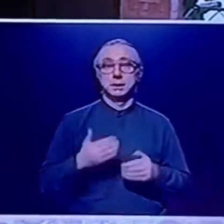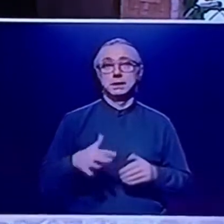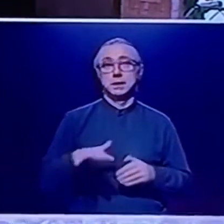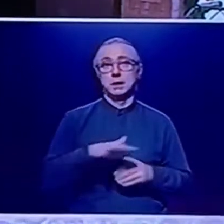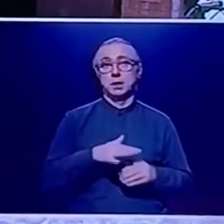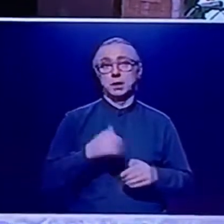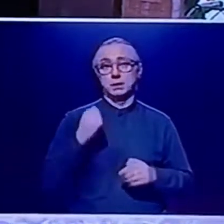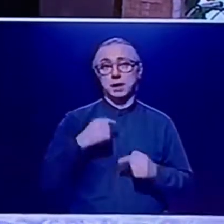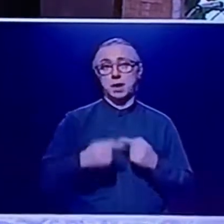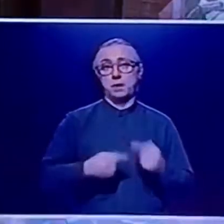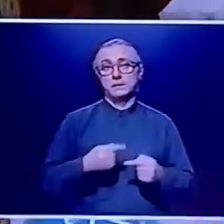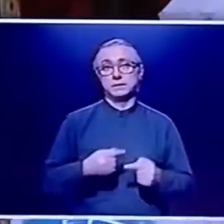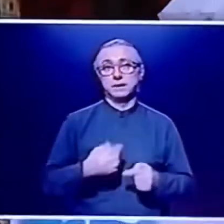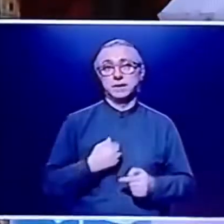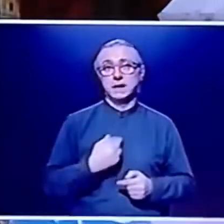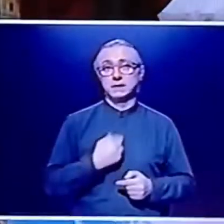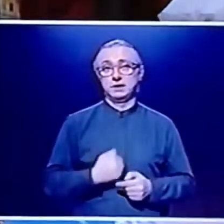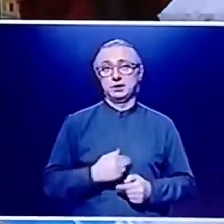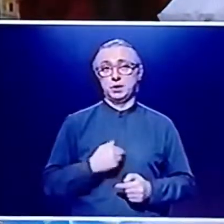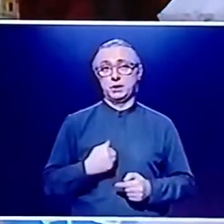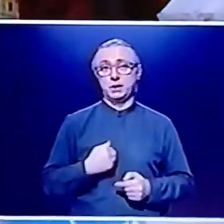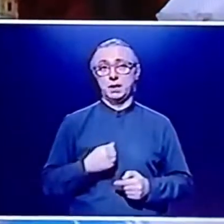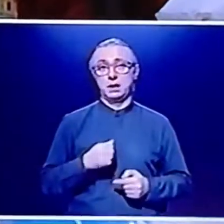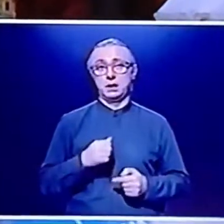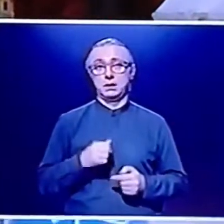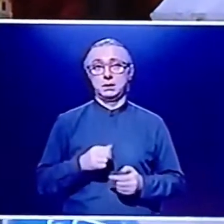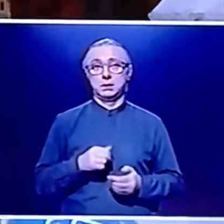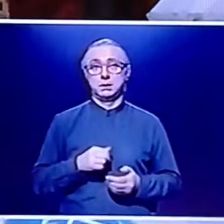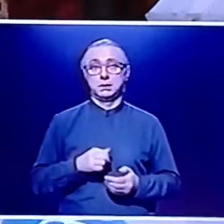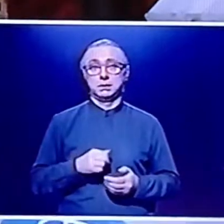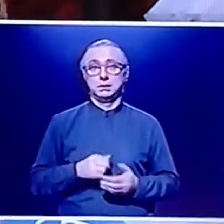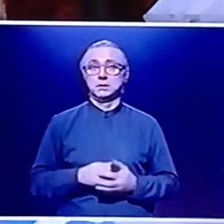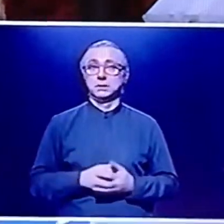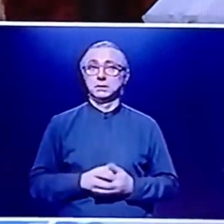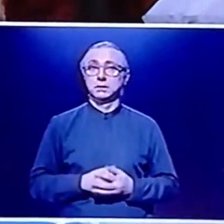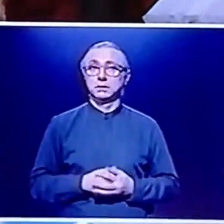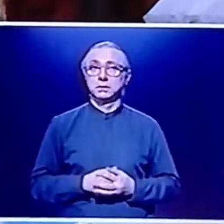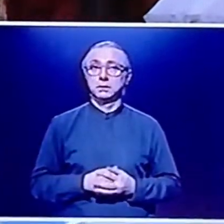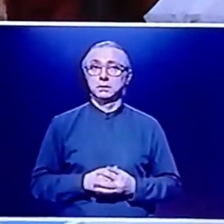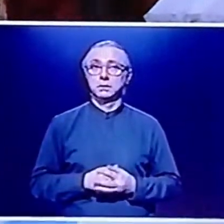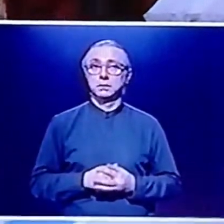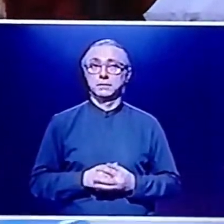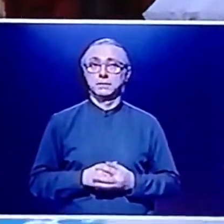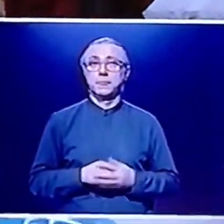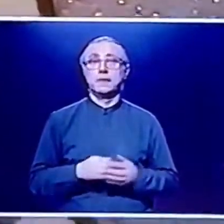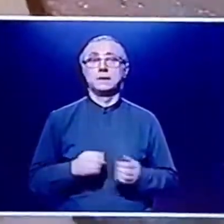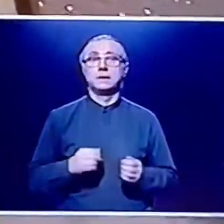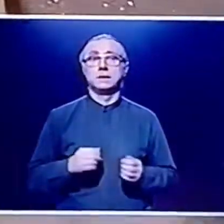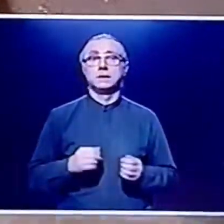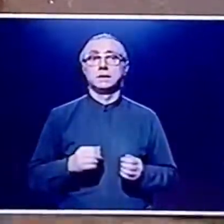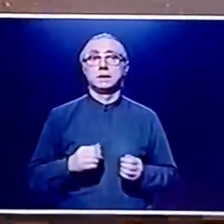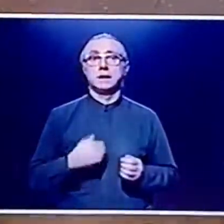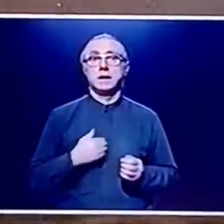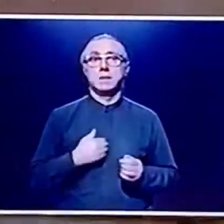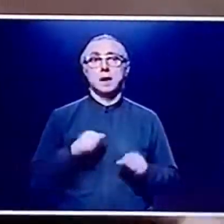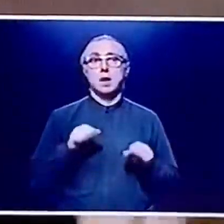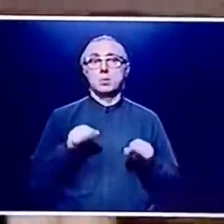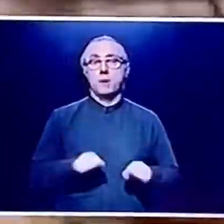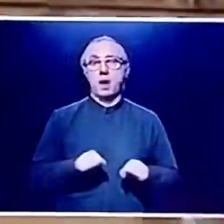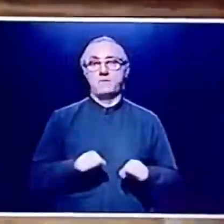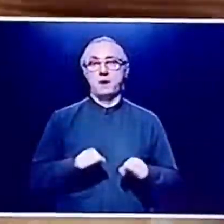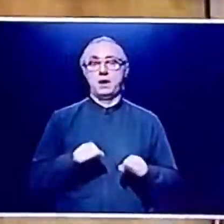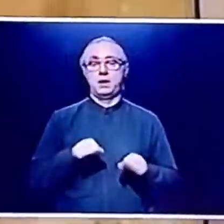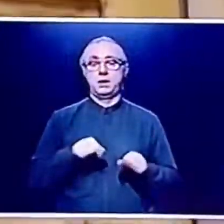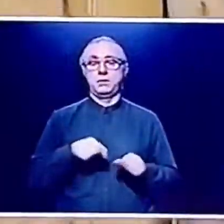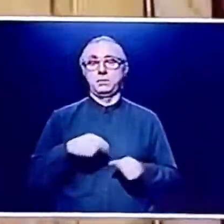Я как священник, я не могу зайти в эту часовню. Я обязательно должен спрятать крест. Понимаете, вот такие вот вещи, да? Я не имею права перекреститься в этой